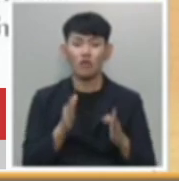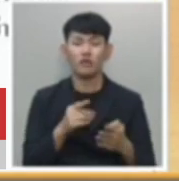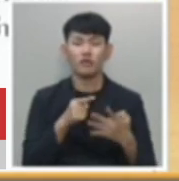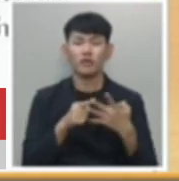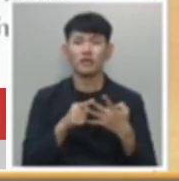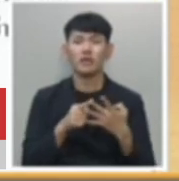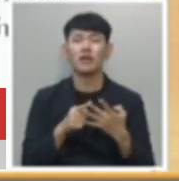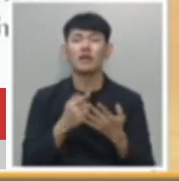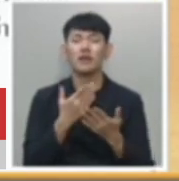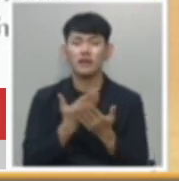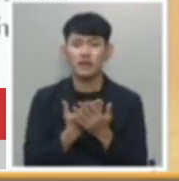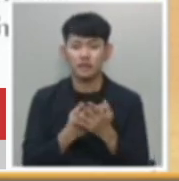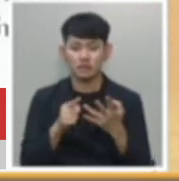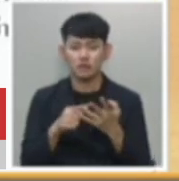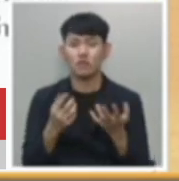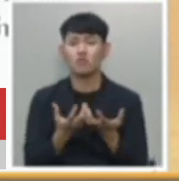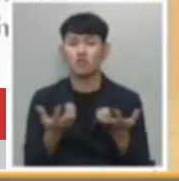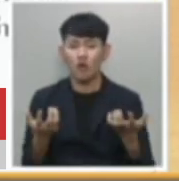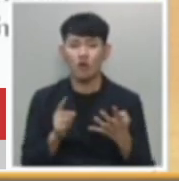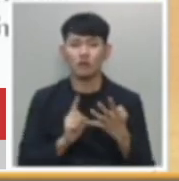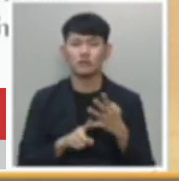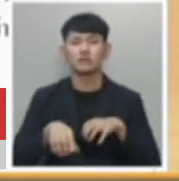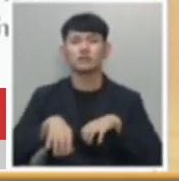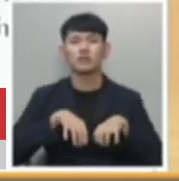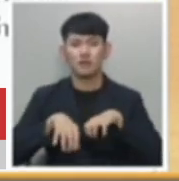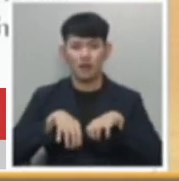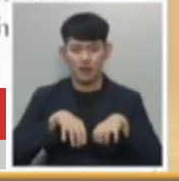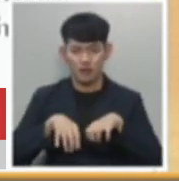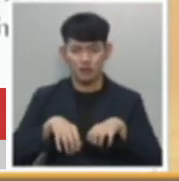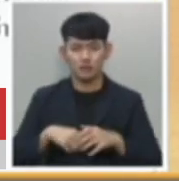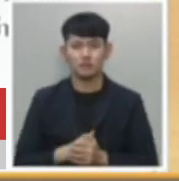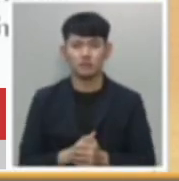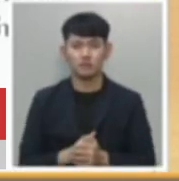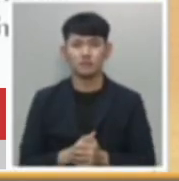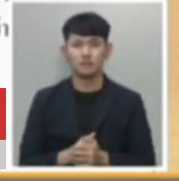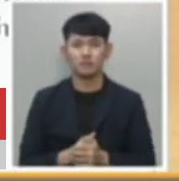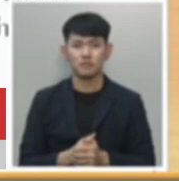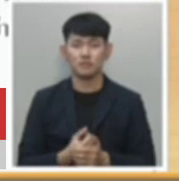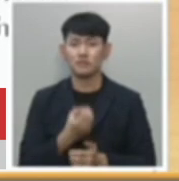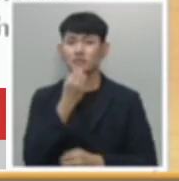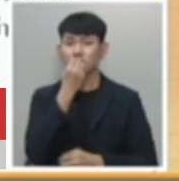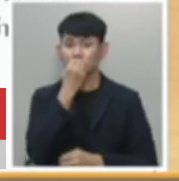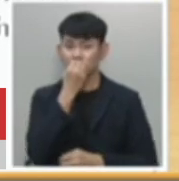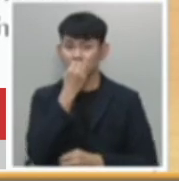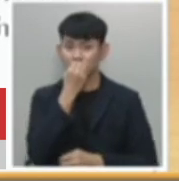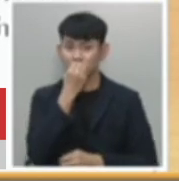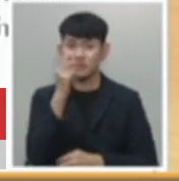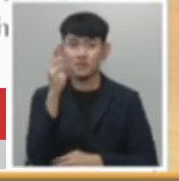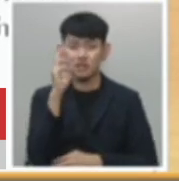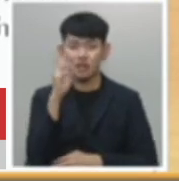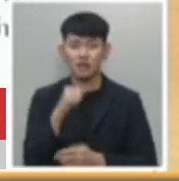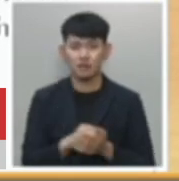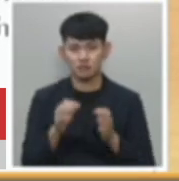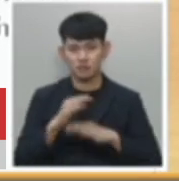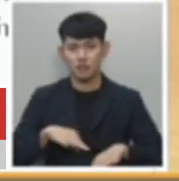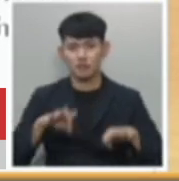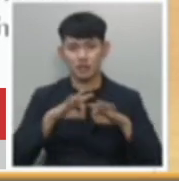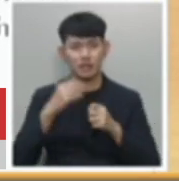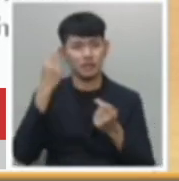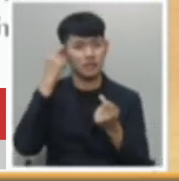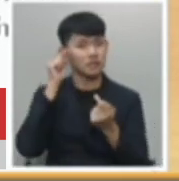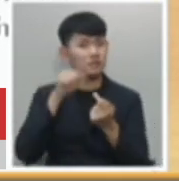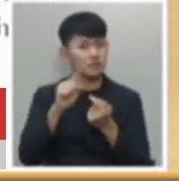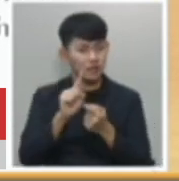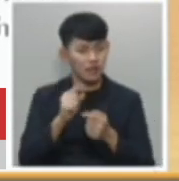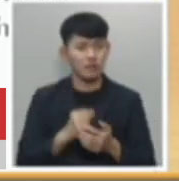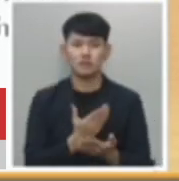สดุอุปกรณ์และการจัดการสำหรับอาหารกลางวันนั้นความสำคัญอันแรกก็คือเรื่องของมันนี่เงินแน่นอนนะ